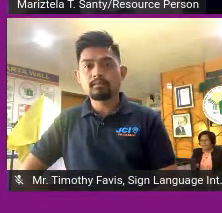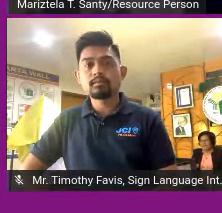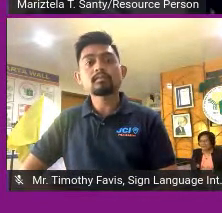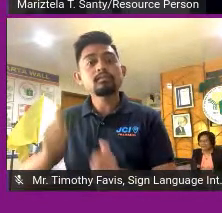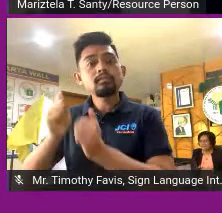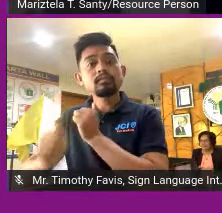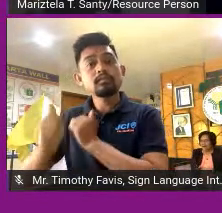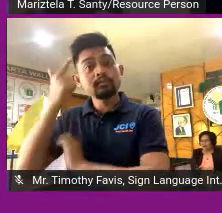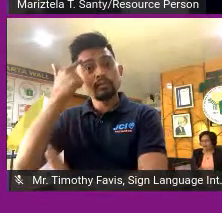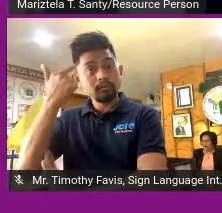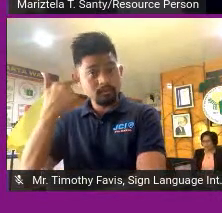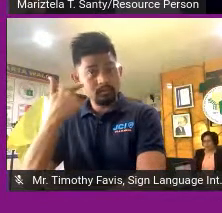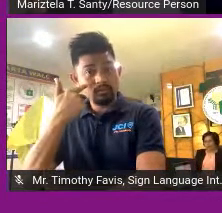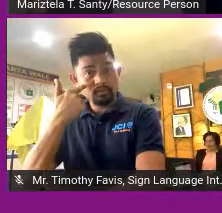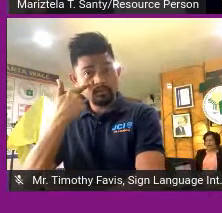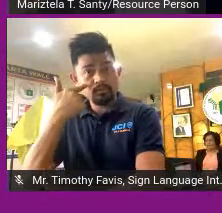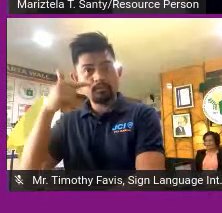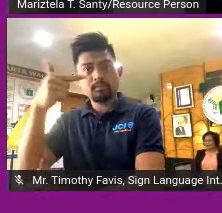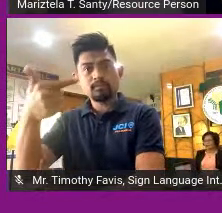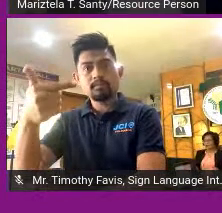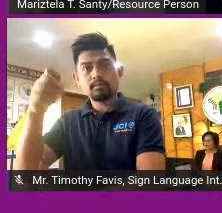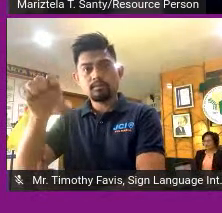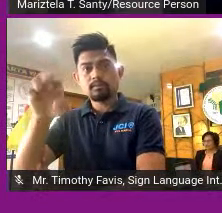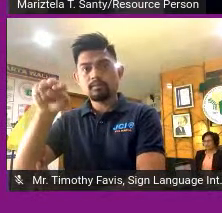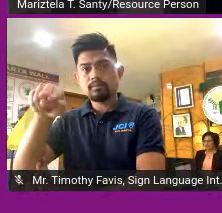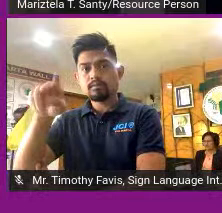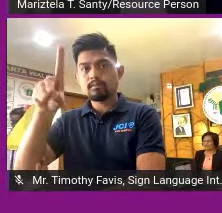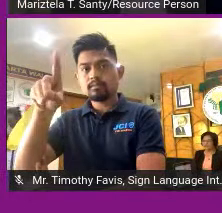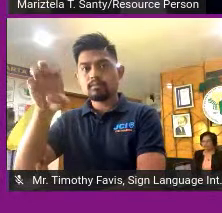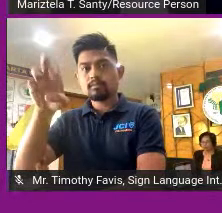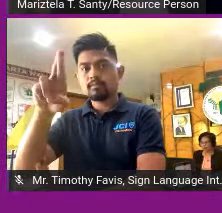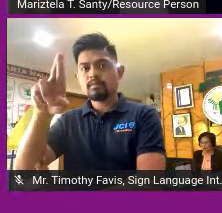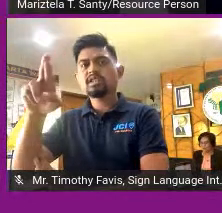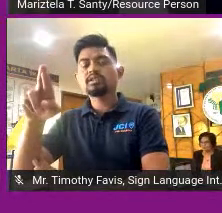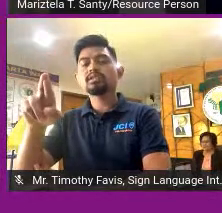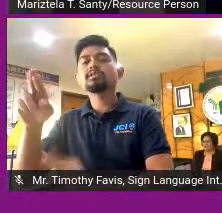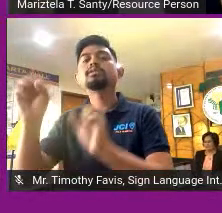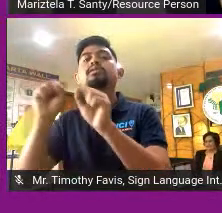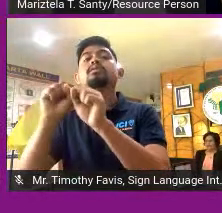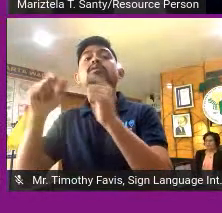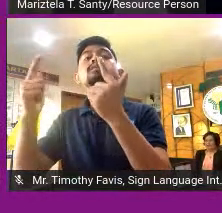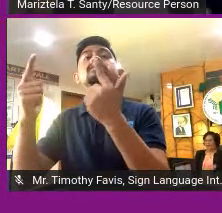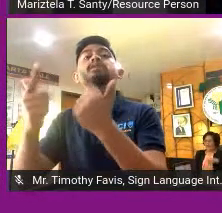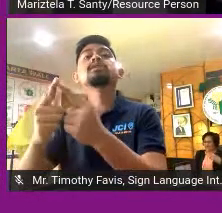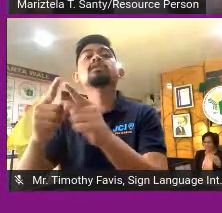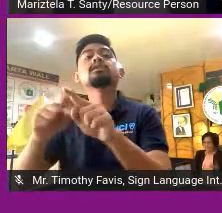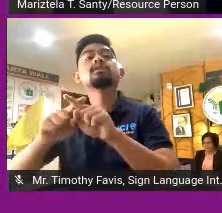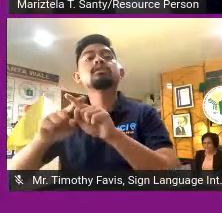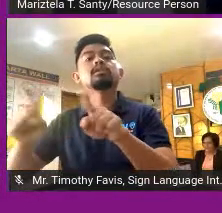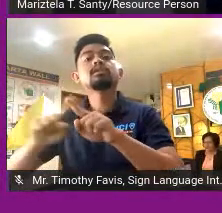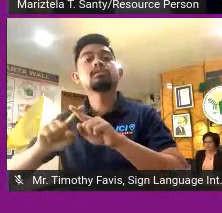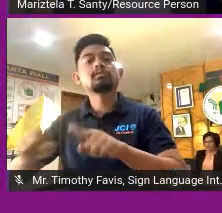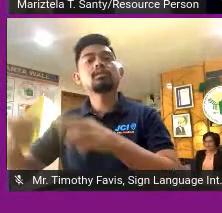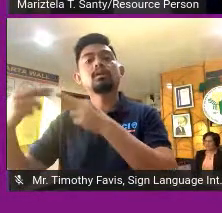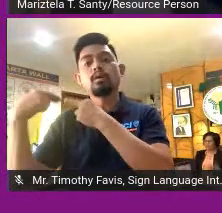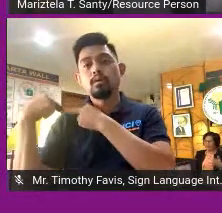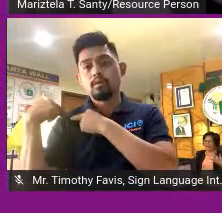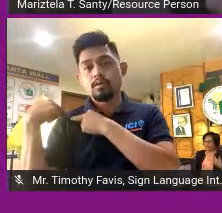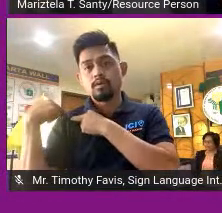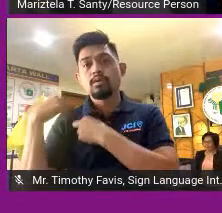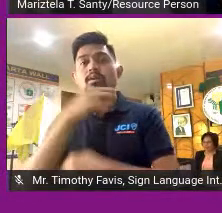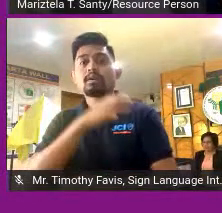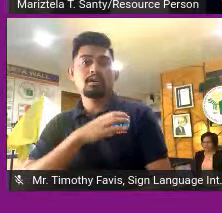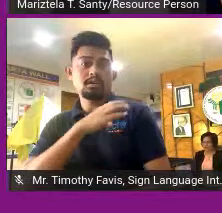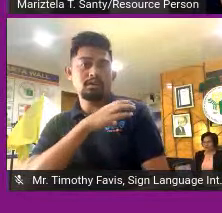So, ang gender daw ay socially differentiated roles, mga characteristics at